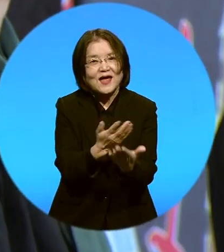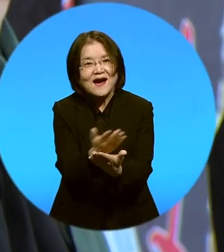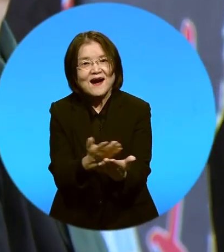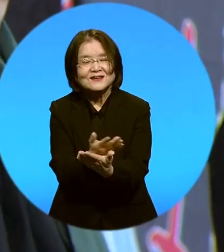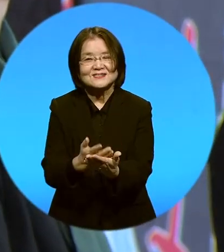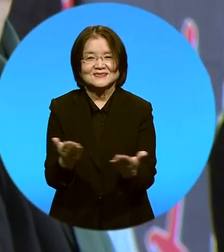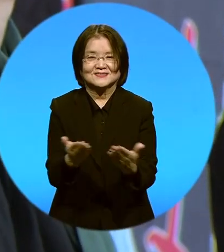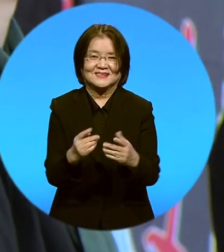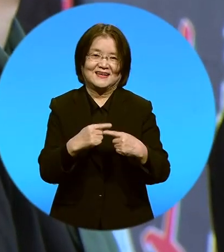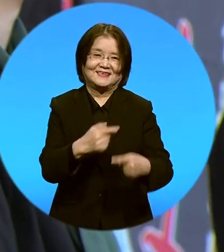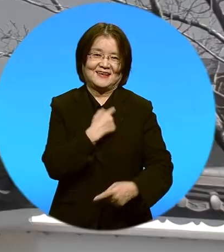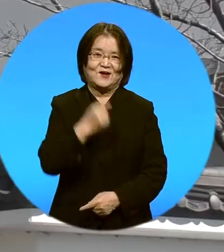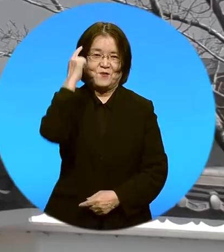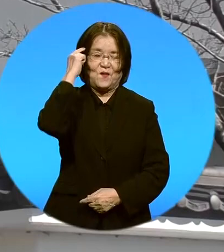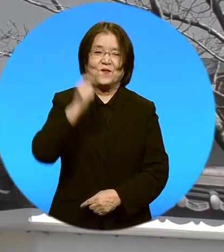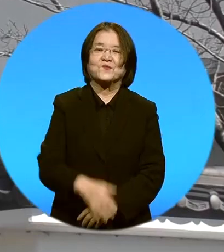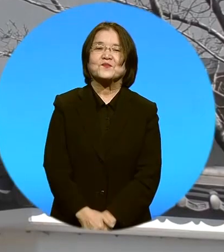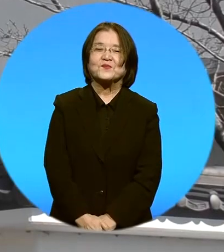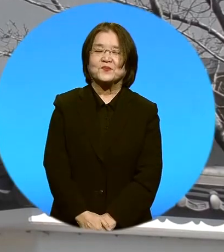思います。